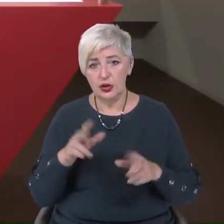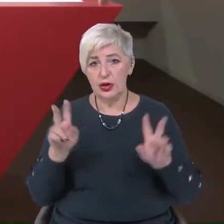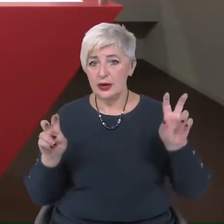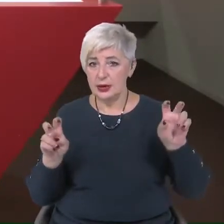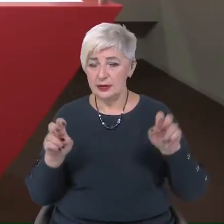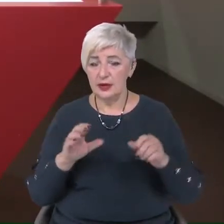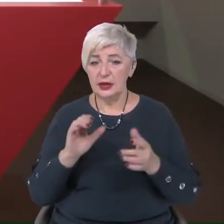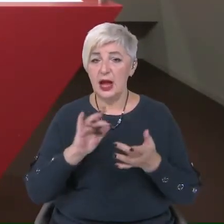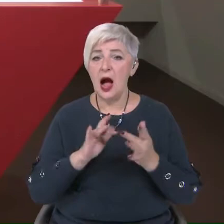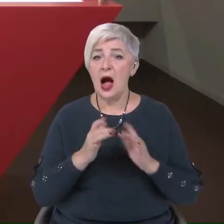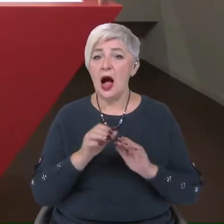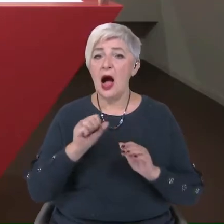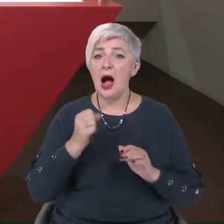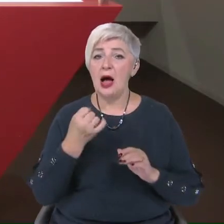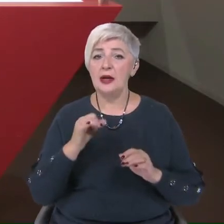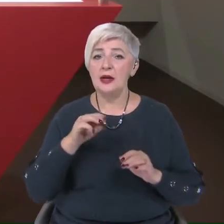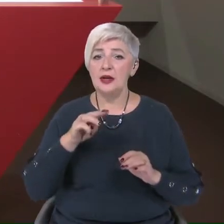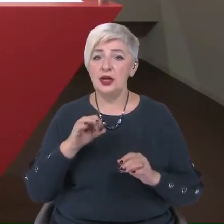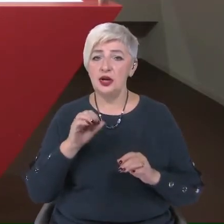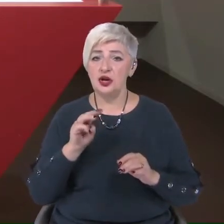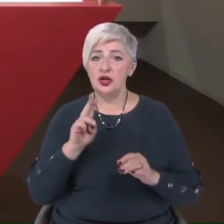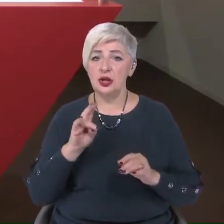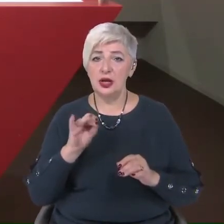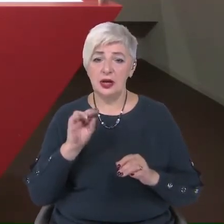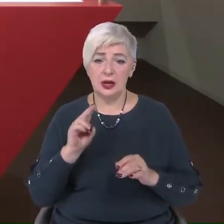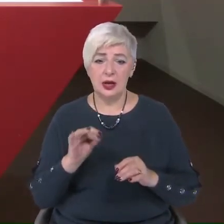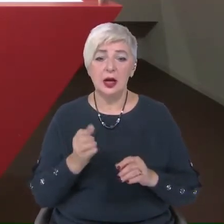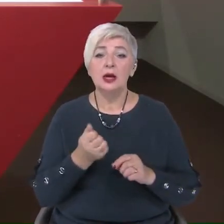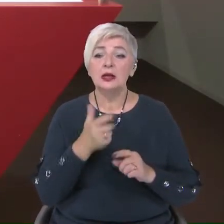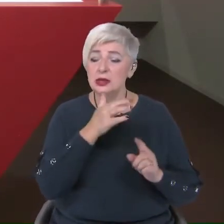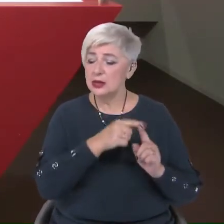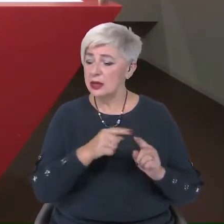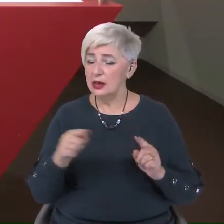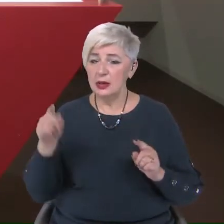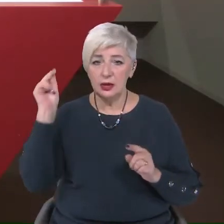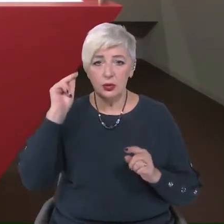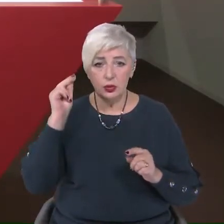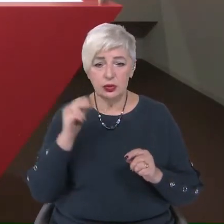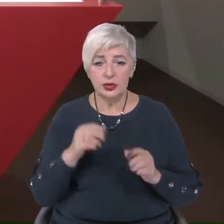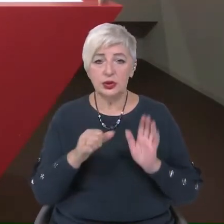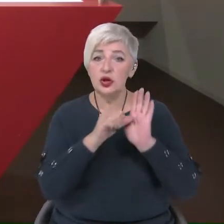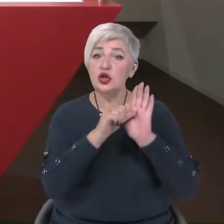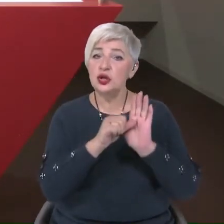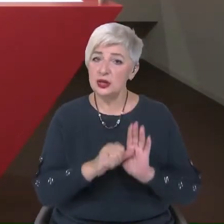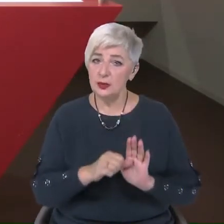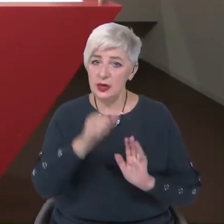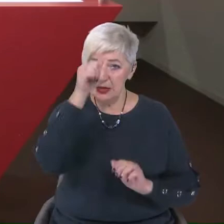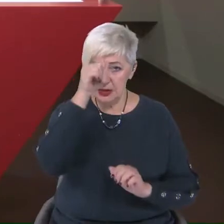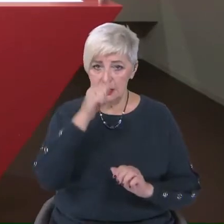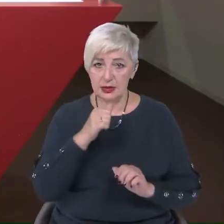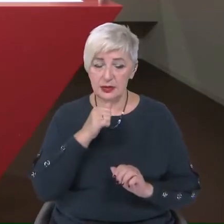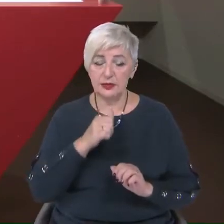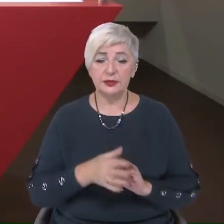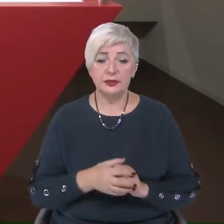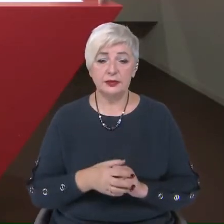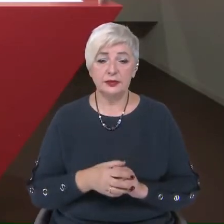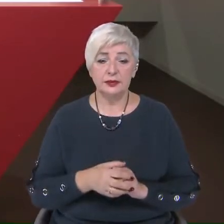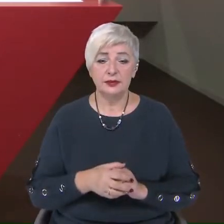після цього етапу? Скільки триває етап? Повний курс триває 6 місяців. 6